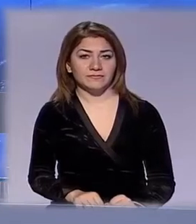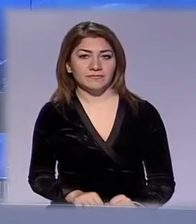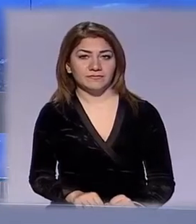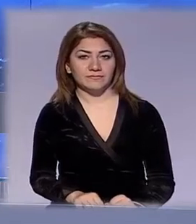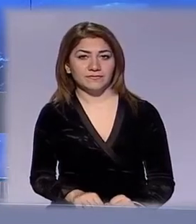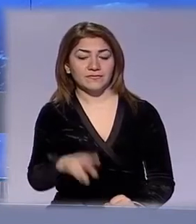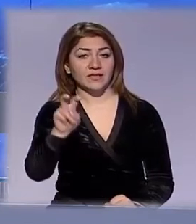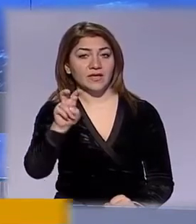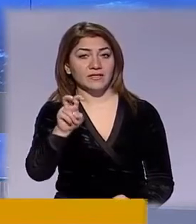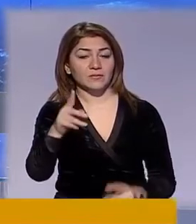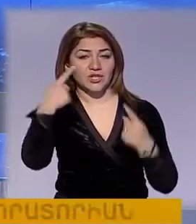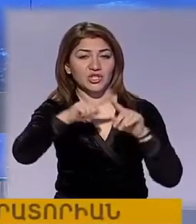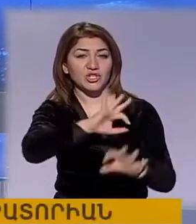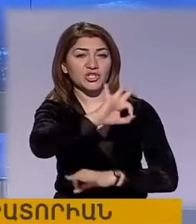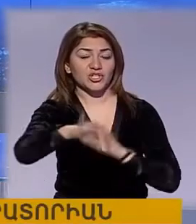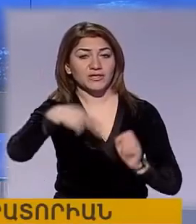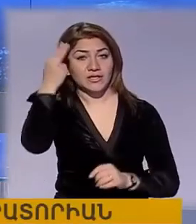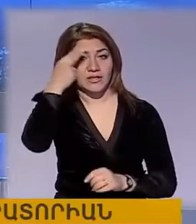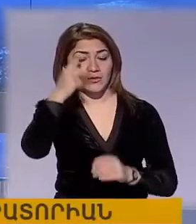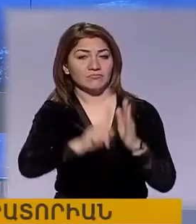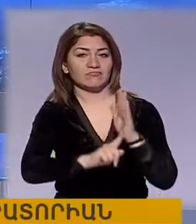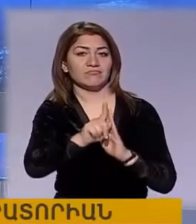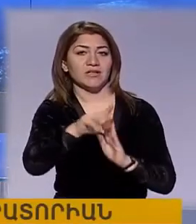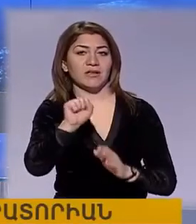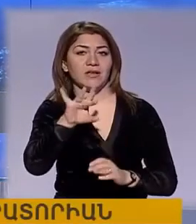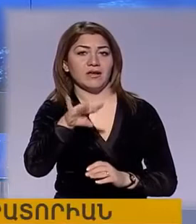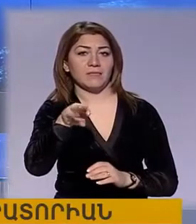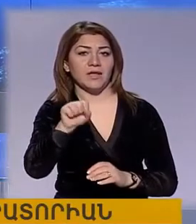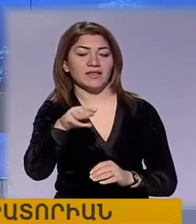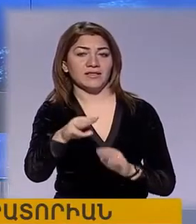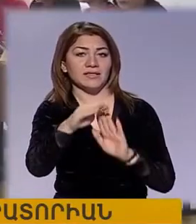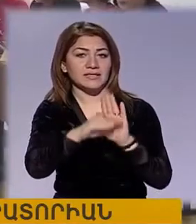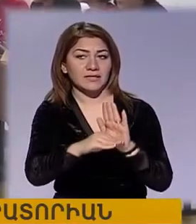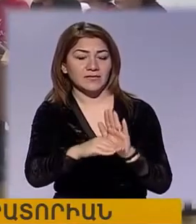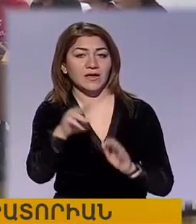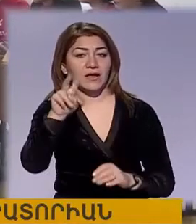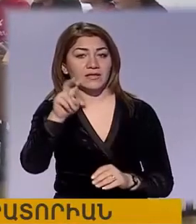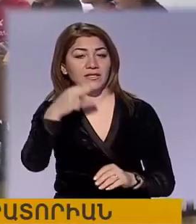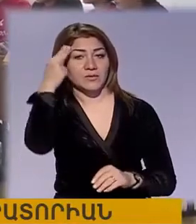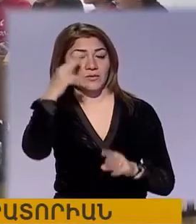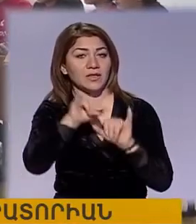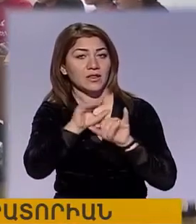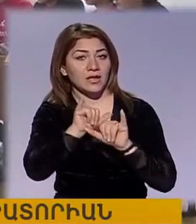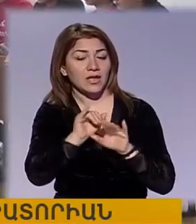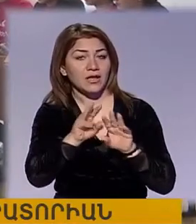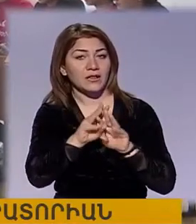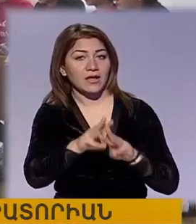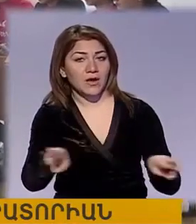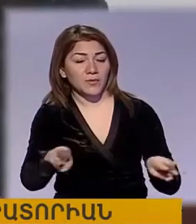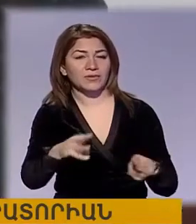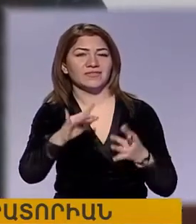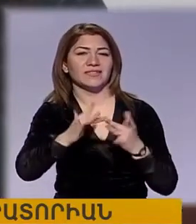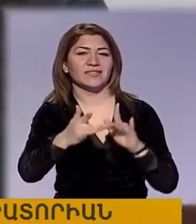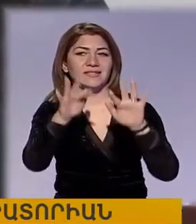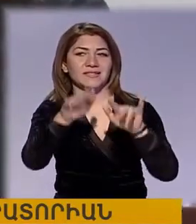Մյուս թեման՝ Արցախում ինժեներական կրթության ներդրում Արմաթի միջոցով։ Արցախի կրթության նախարարությունը ու ինֆորմացիոն տեխնոլոգիաների